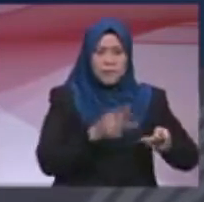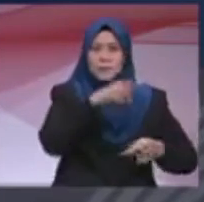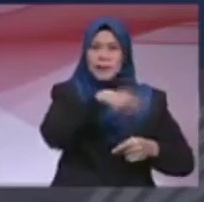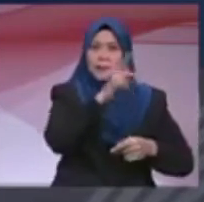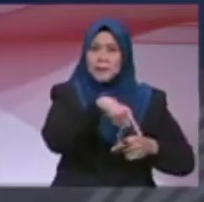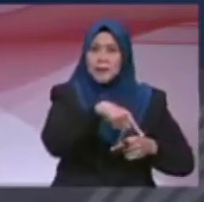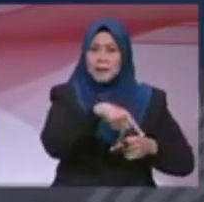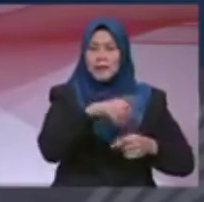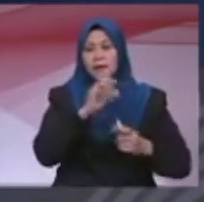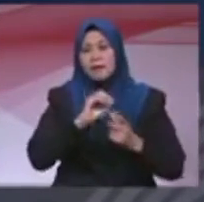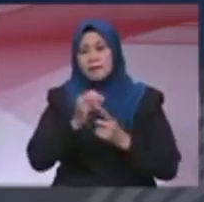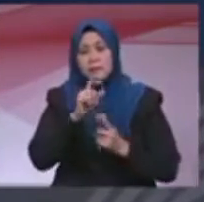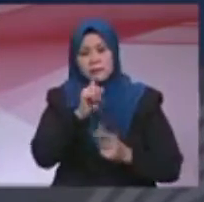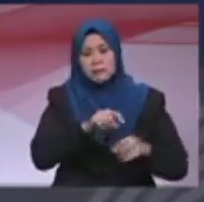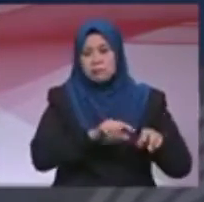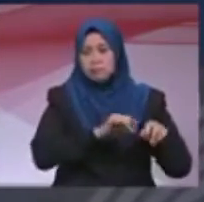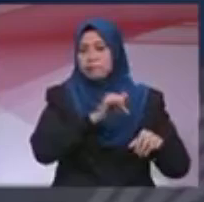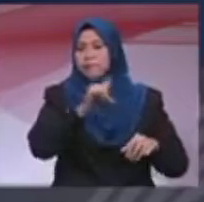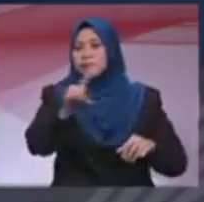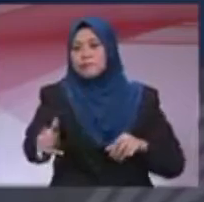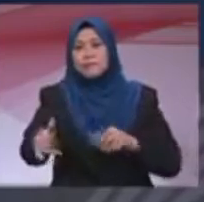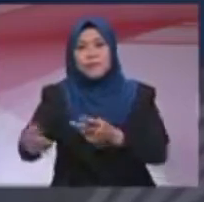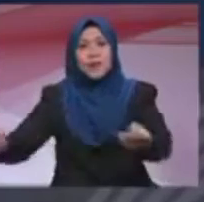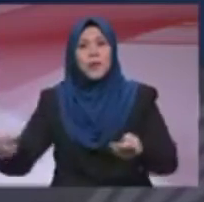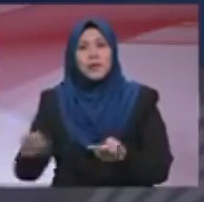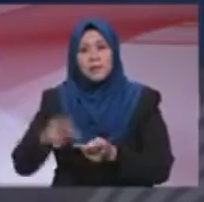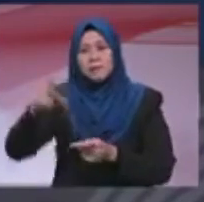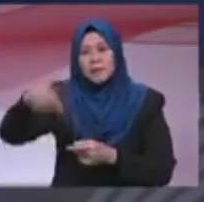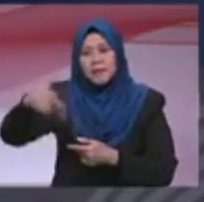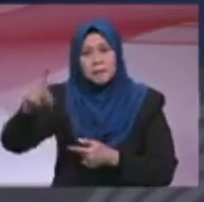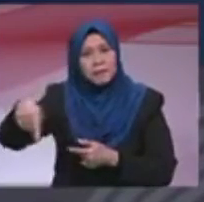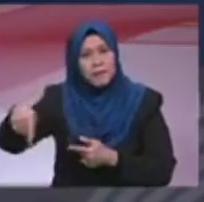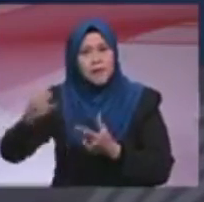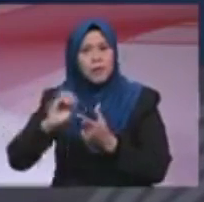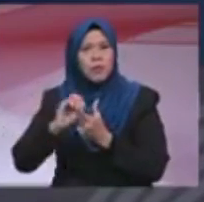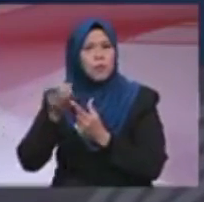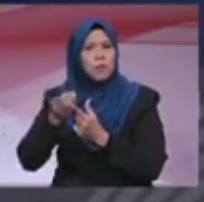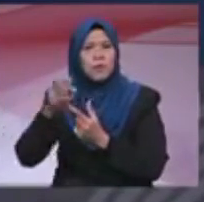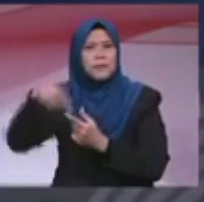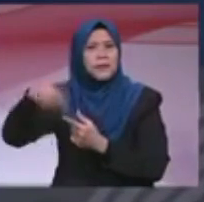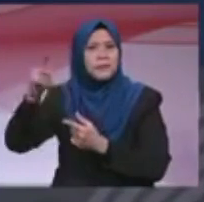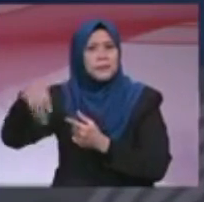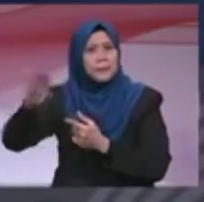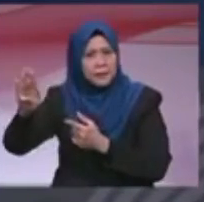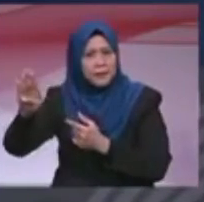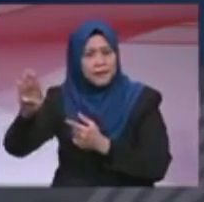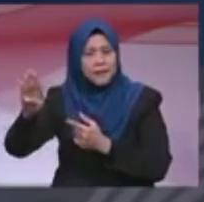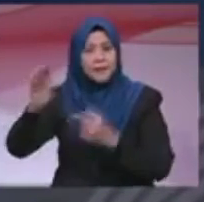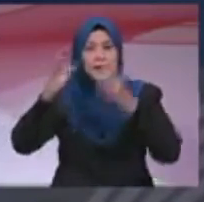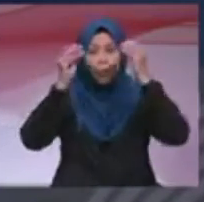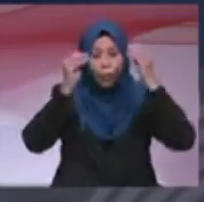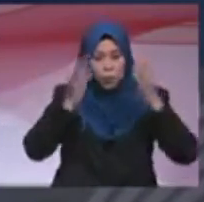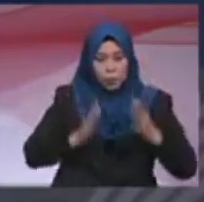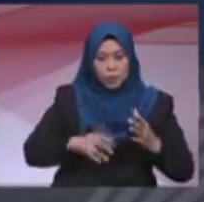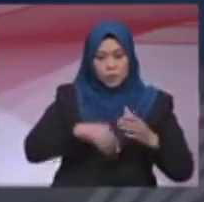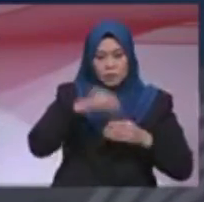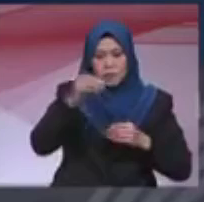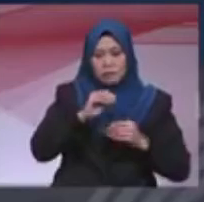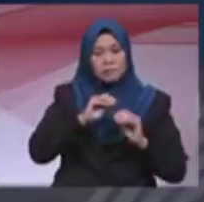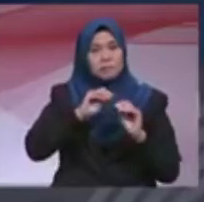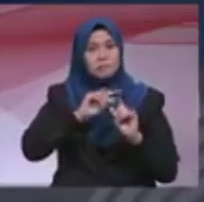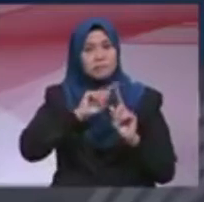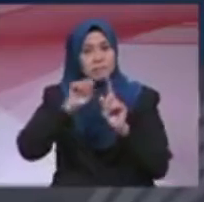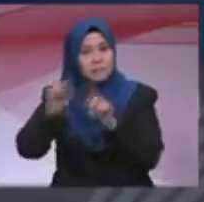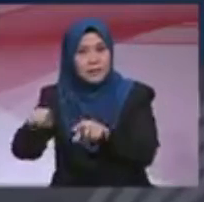kawasan PKPP ataupun PKPB, ya, maka dalam konteks tersebut, sebarang pergerakan guru ini untuk